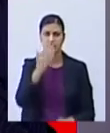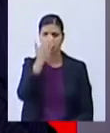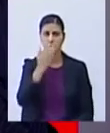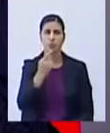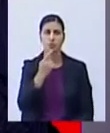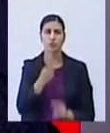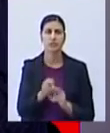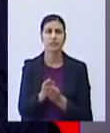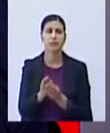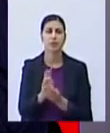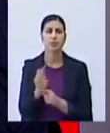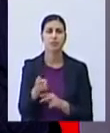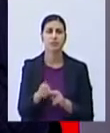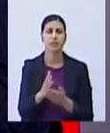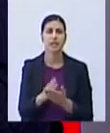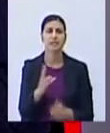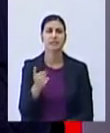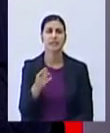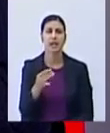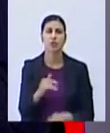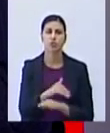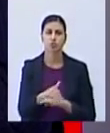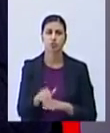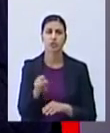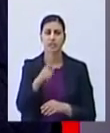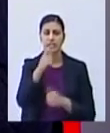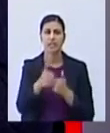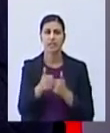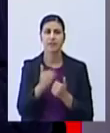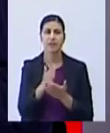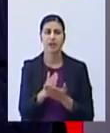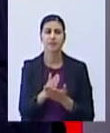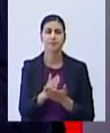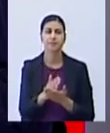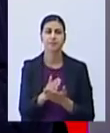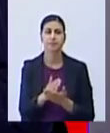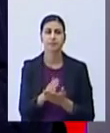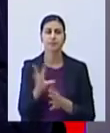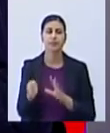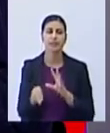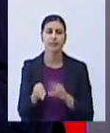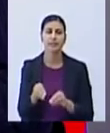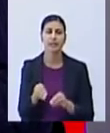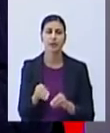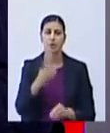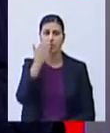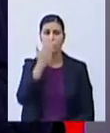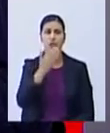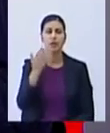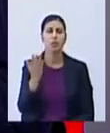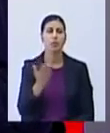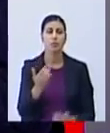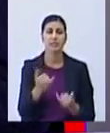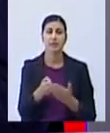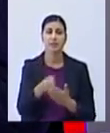მოსახლეობას უჭერს იმ სასაფლაომდე მისვლა ეს არის წყაროს ქუჩა თუ არ ვწდები იქვე არის მახლობლად დასახლებული მოსახლეობა